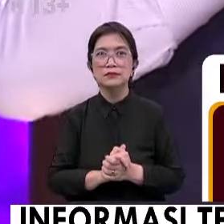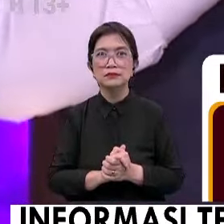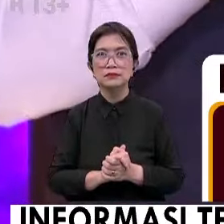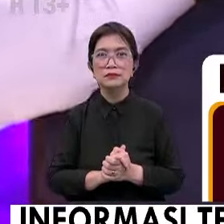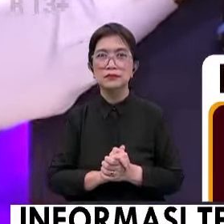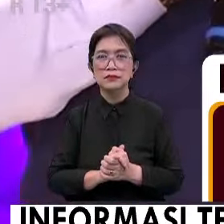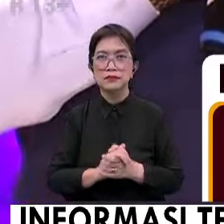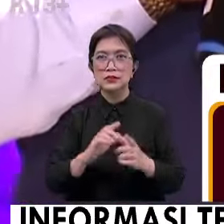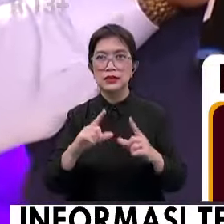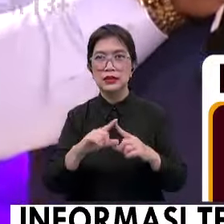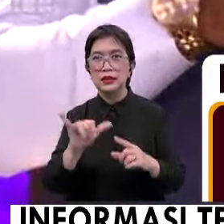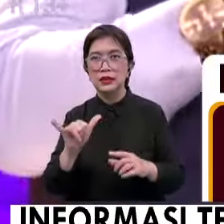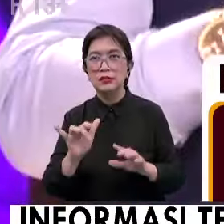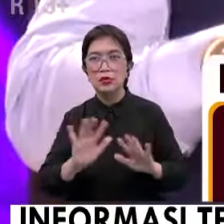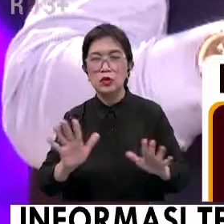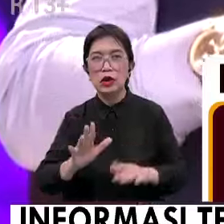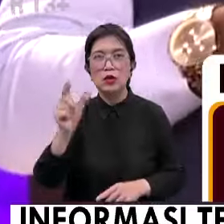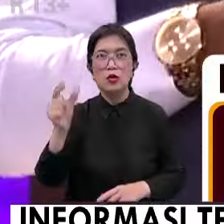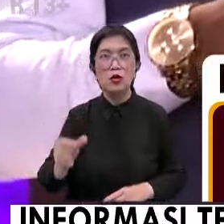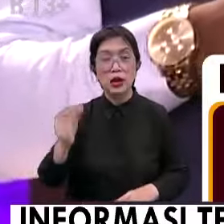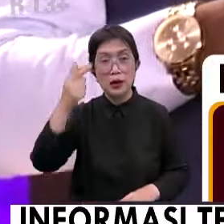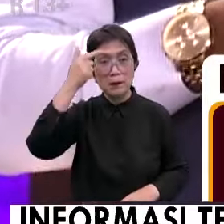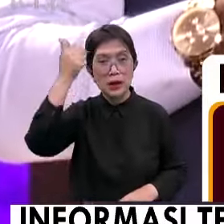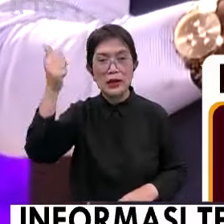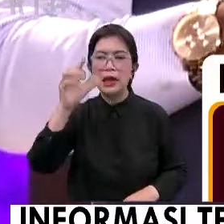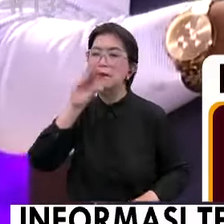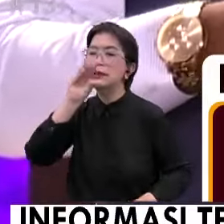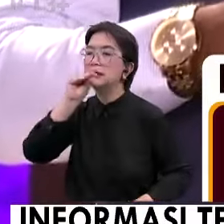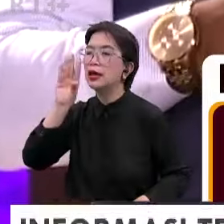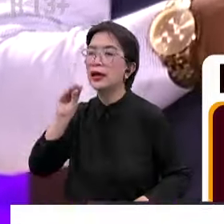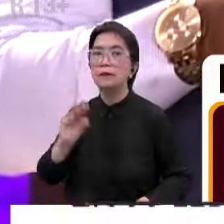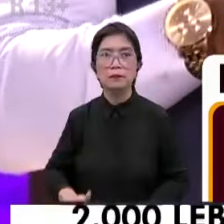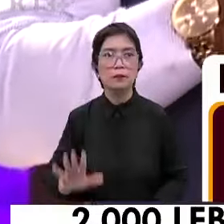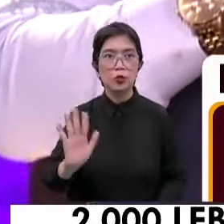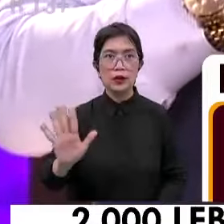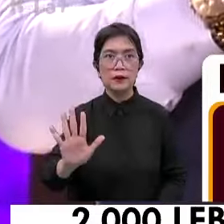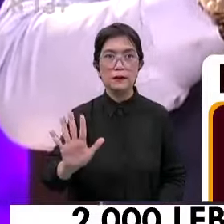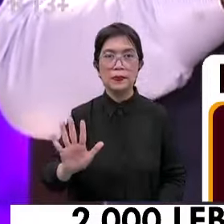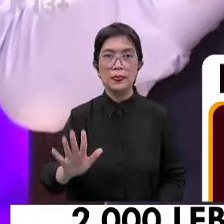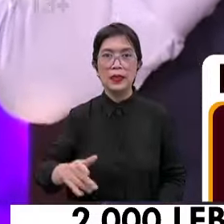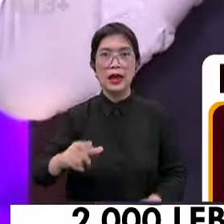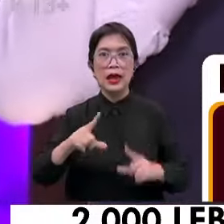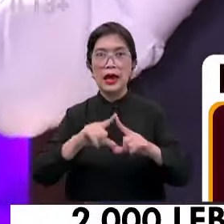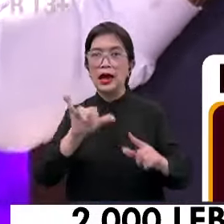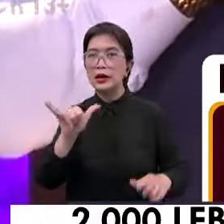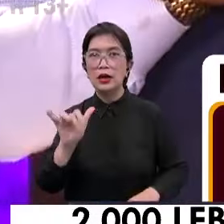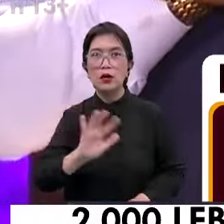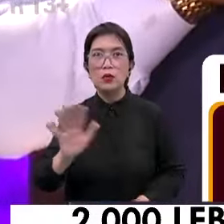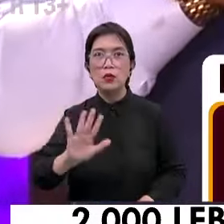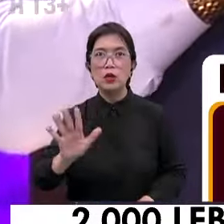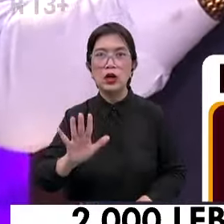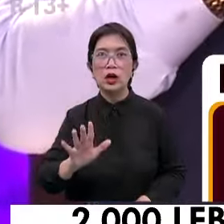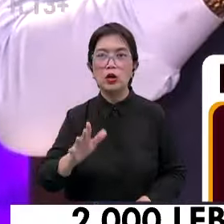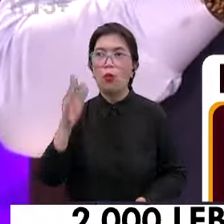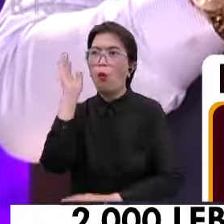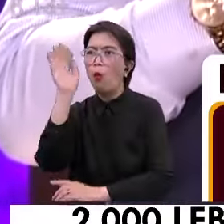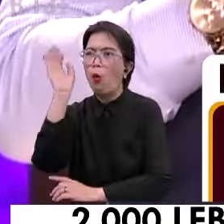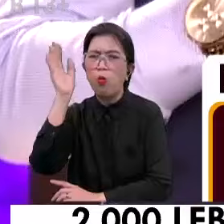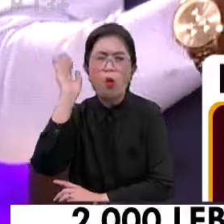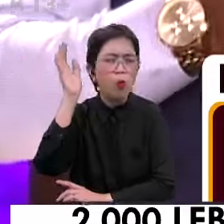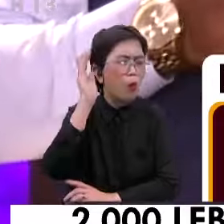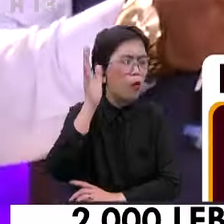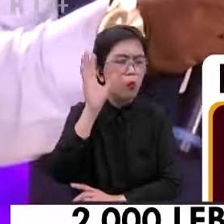AY bukanlah orang yang pandai berangkai kata-kata. AY bukanlah seorang orator